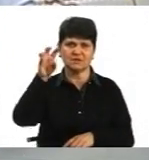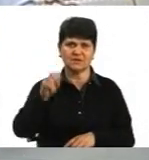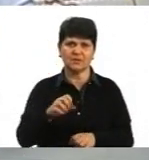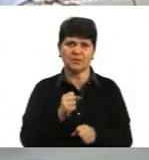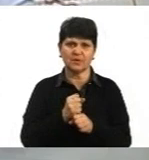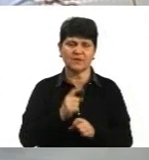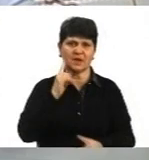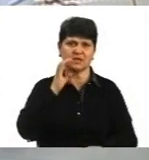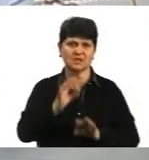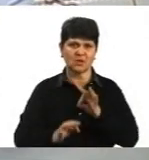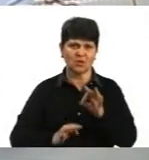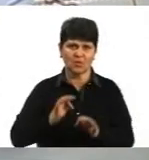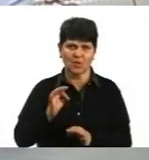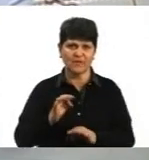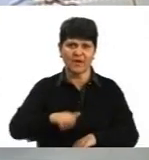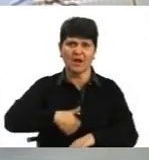в цілодобовому режимі.